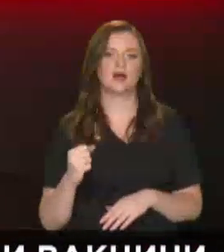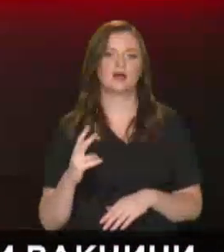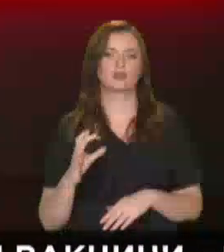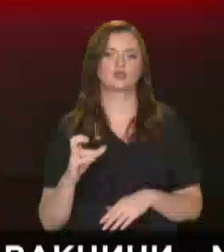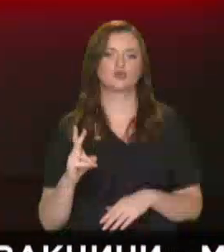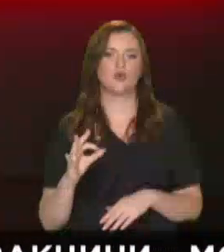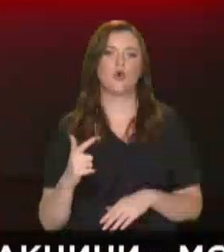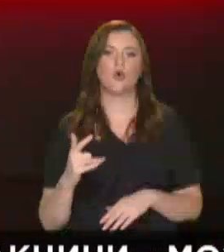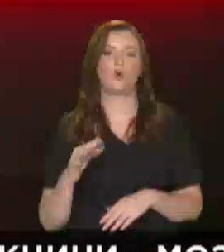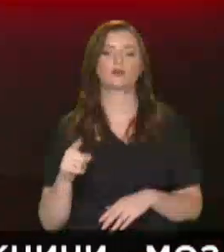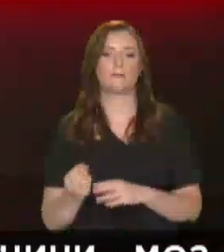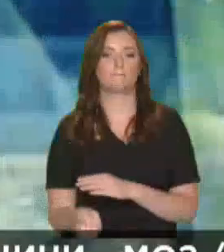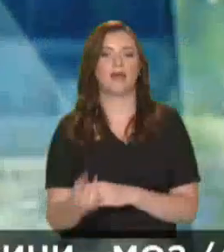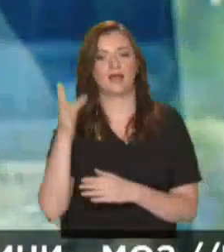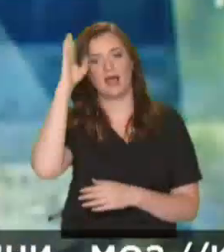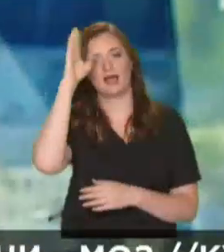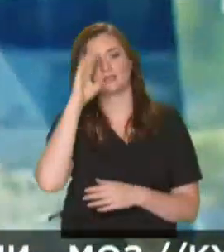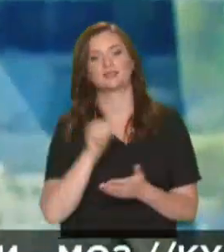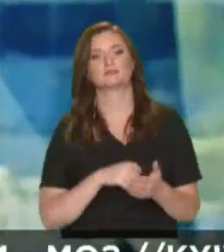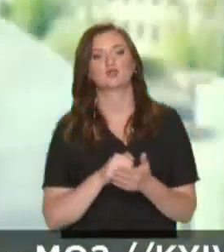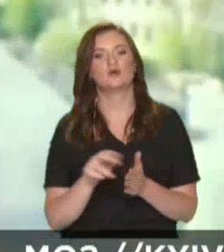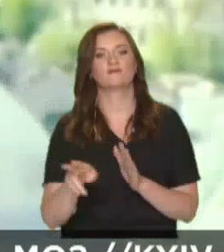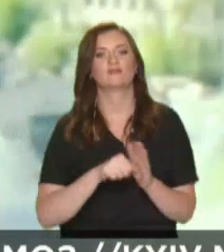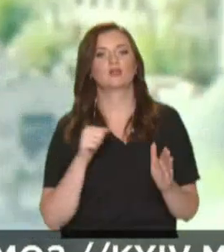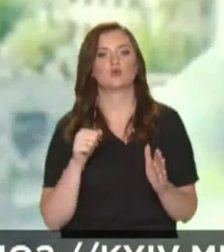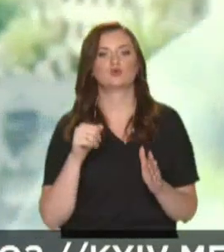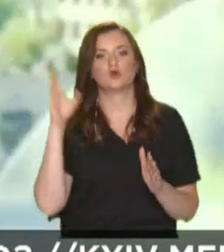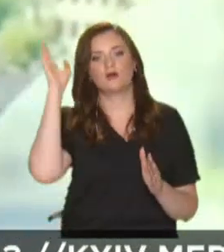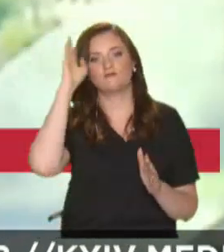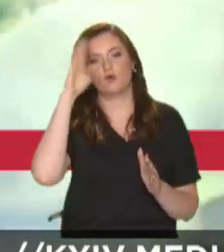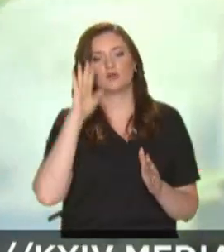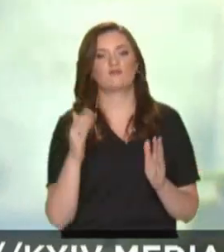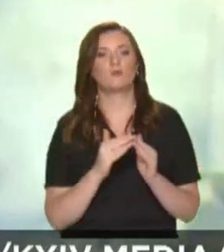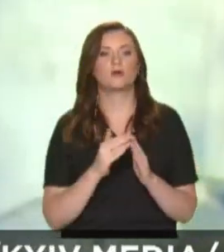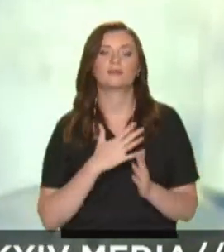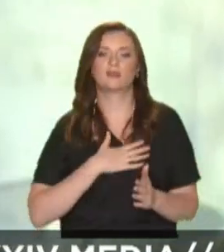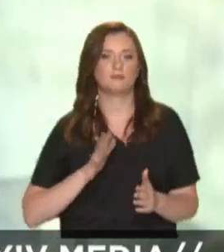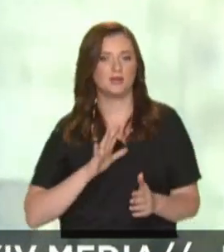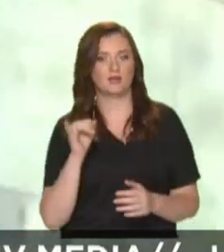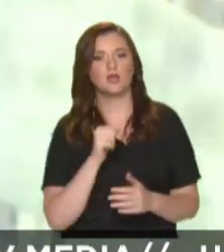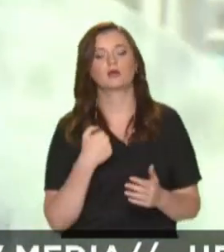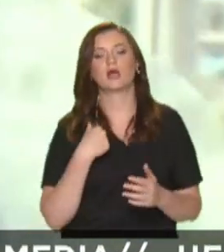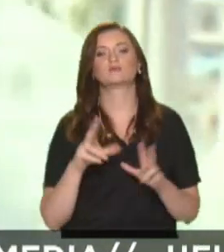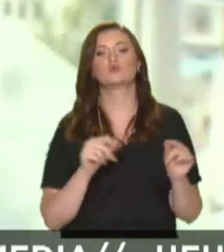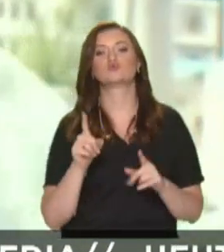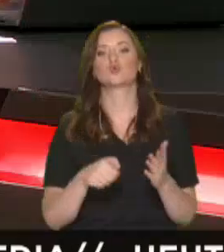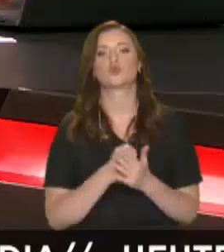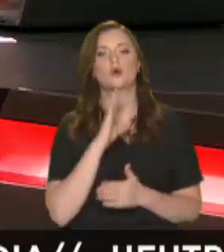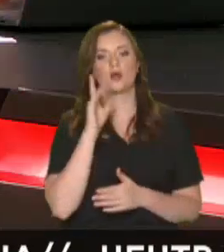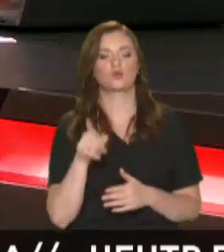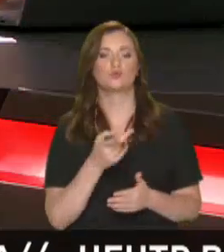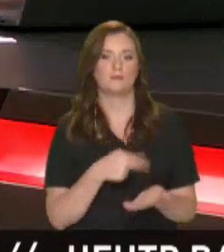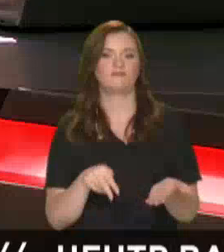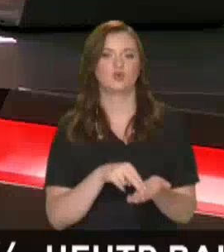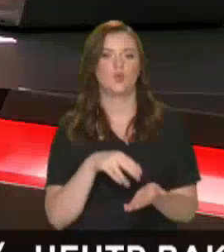власне, гейзер спричинив відключення води у будинках. Ось така неприємна історія, але сподіваємося, що до ранку її вже відновлять там. Ну, і я